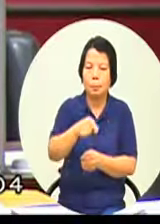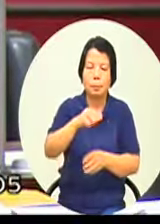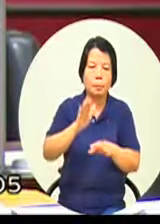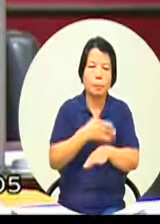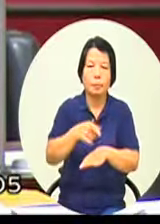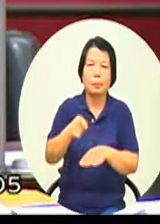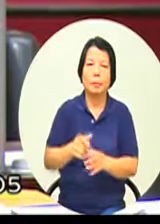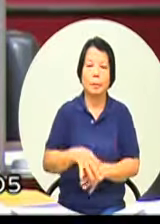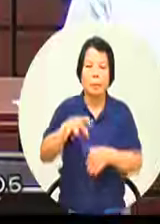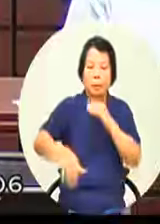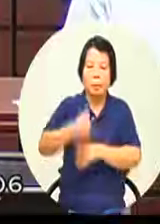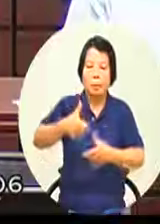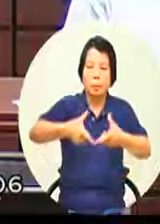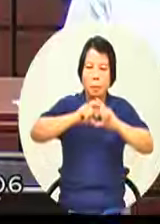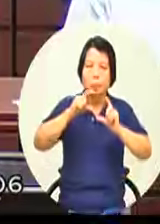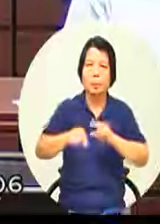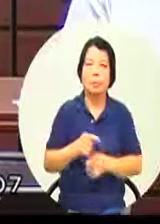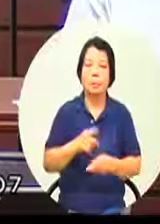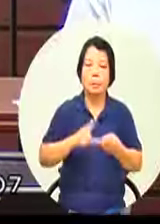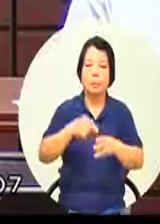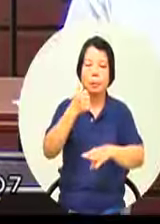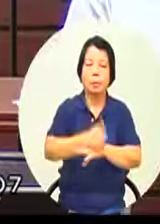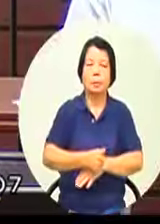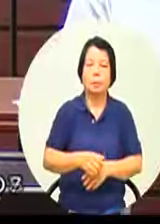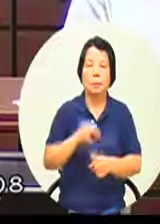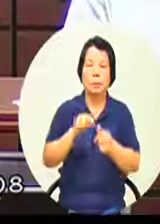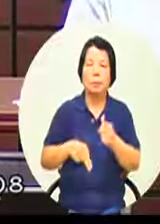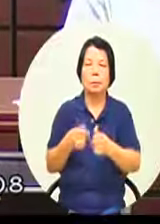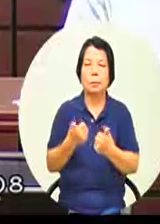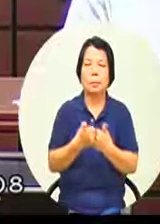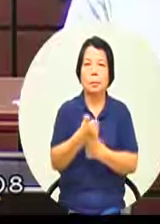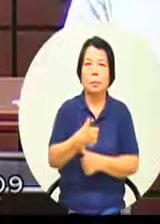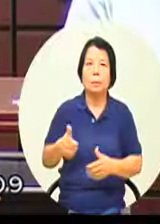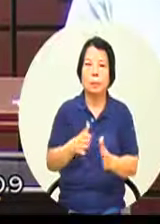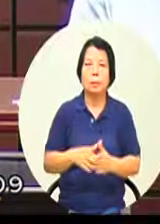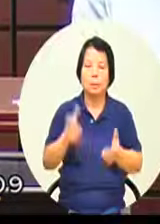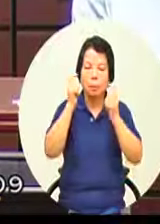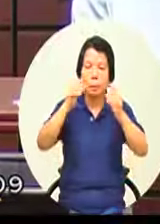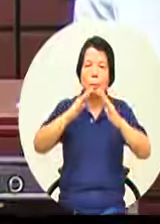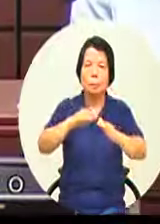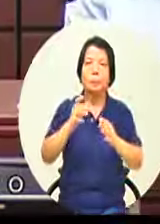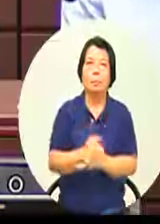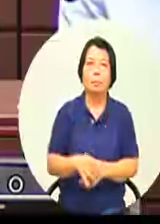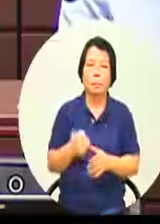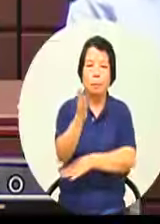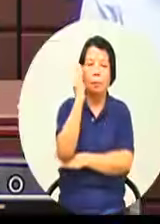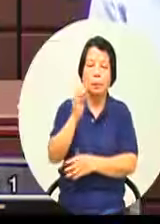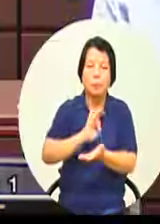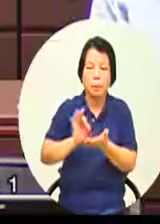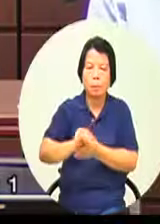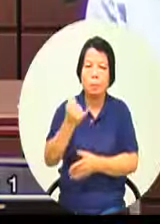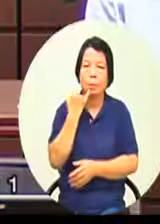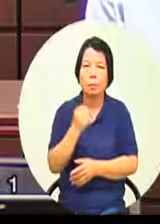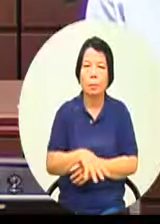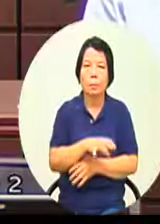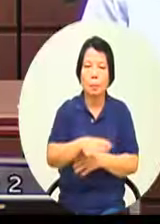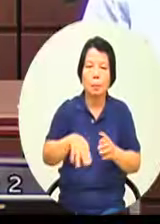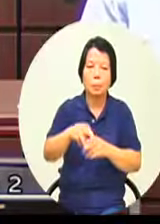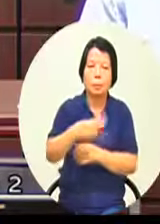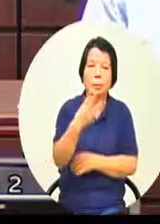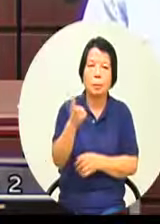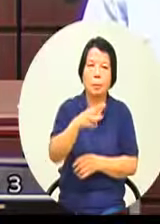复。 谢谢主席，谢谢李玉言。那高雄市所有冷藏设备在公部门可以用得到的，超过3700坪